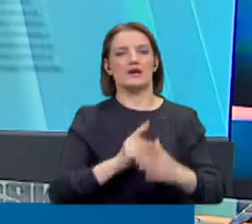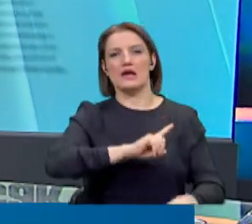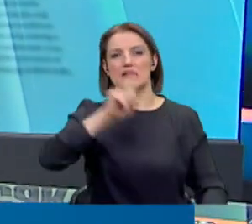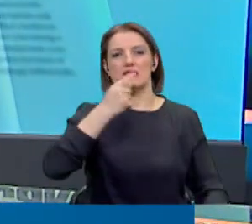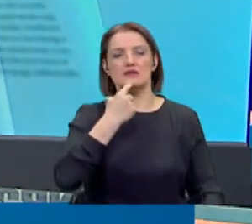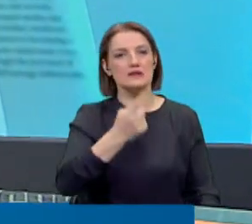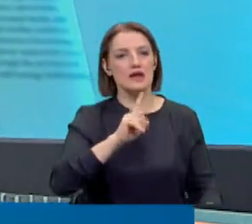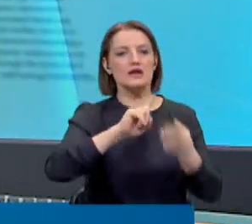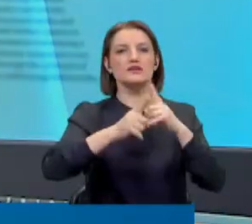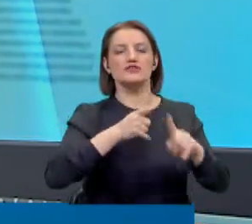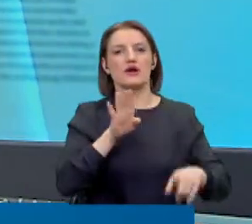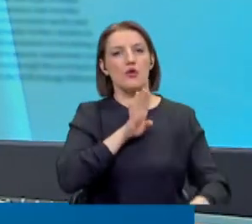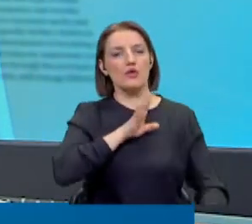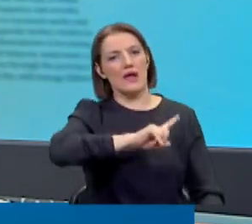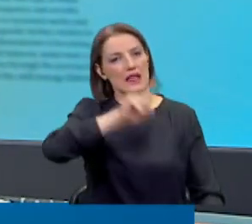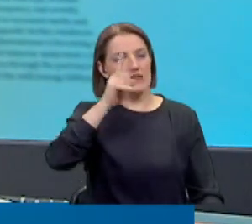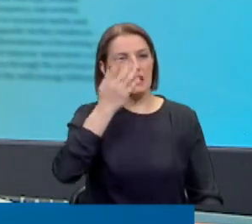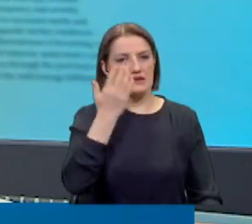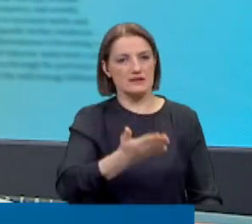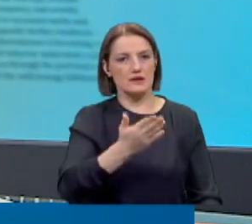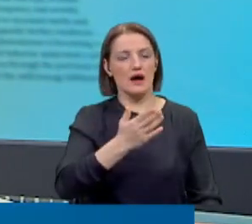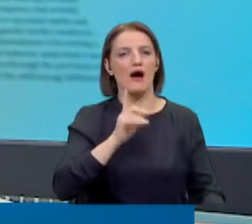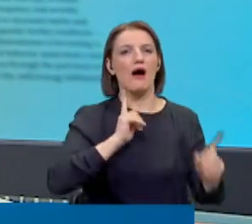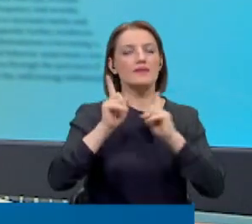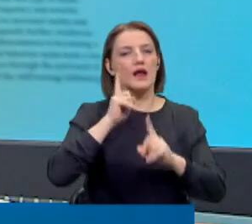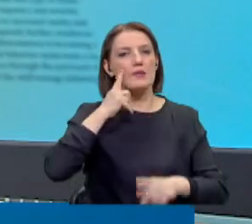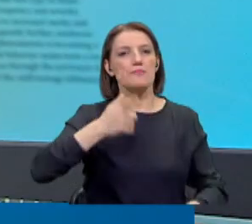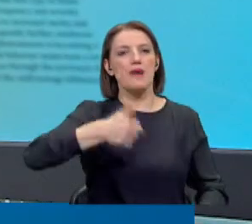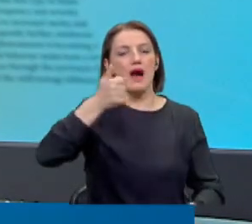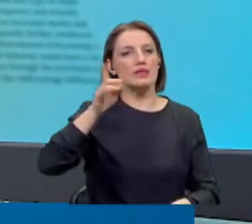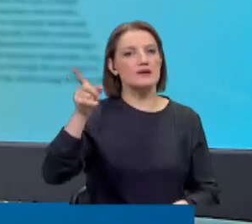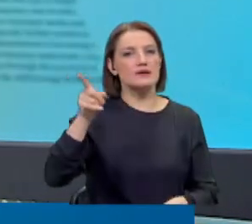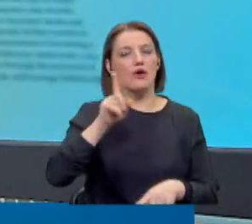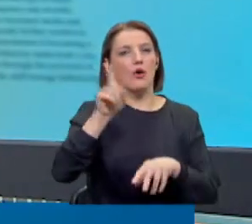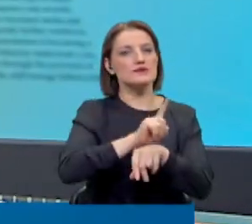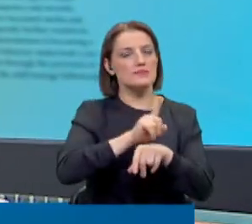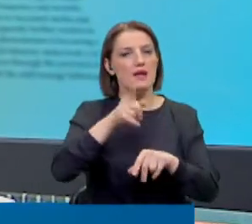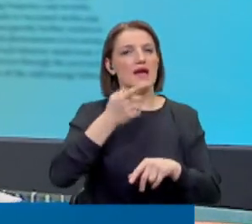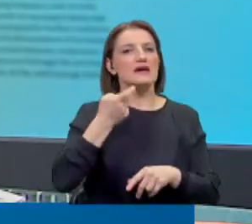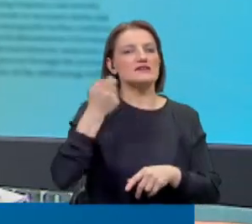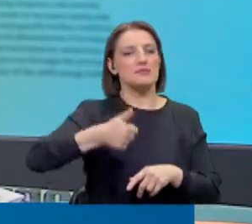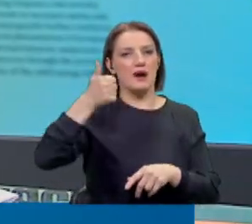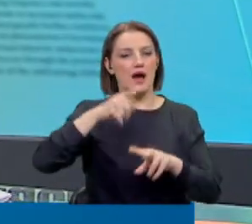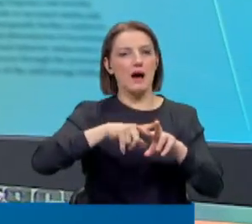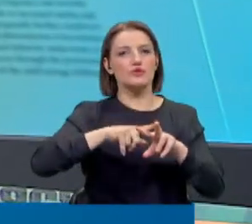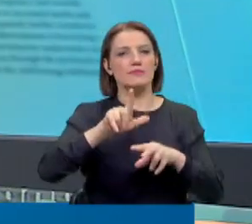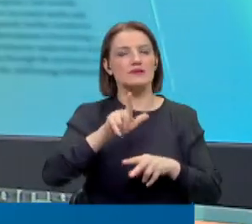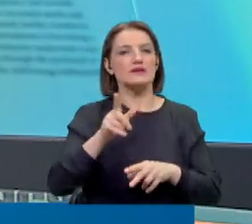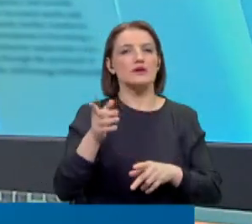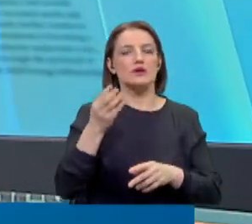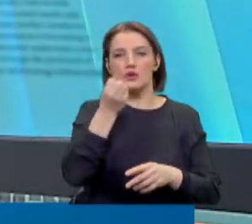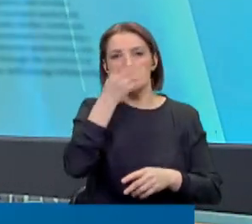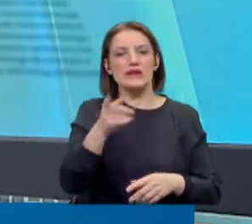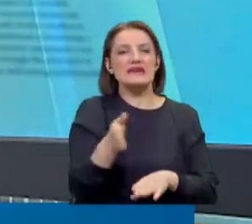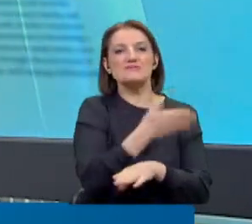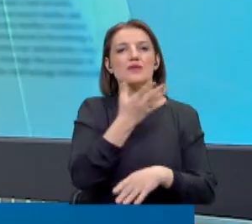yüksek perdeden itiraz etti ve yine Adalet Bakanlığı koltuğunda iken Abdülhamit Gül gitmeden hemen önce böyle